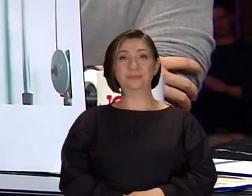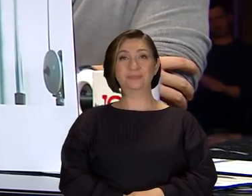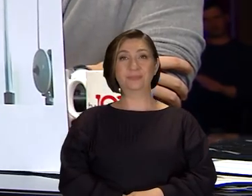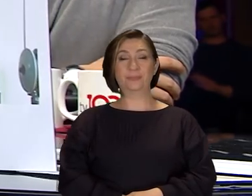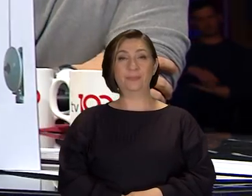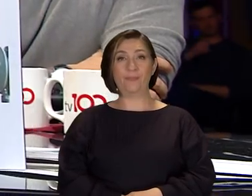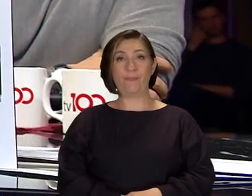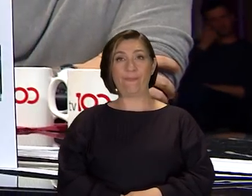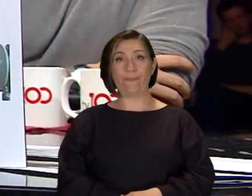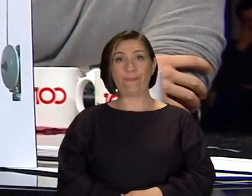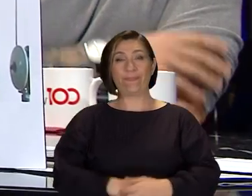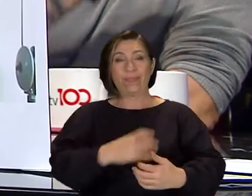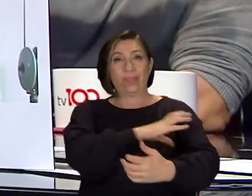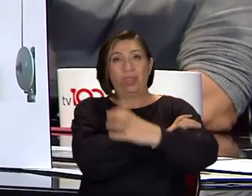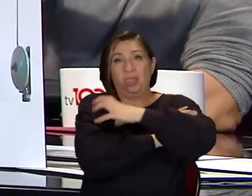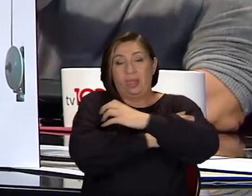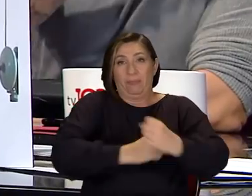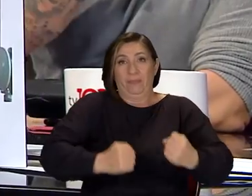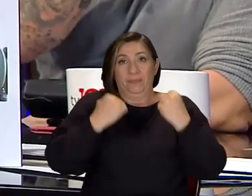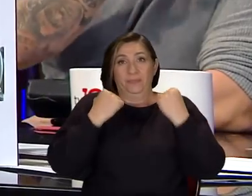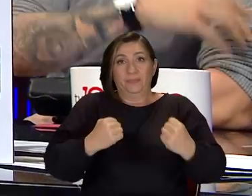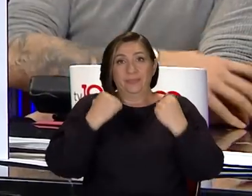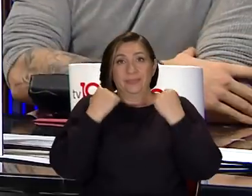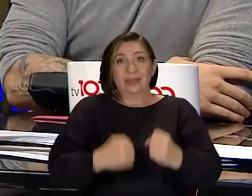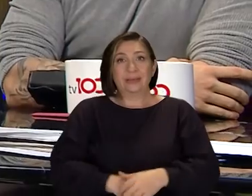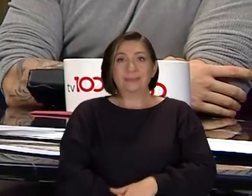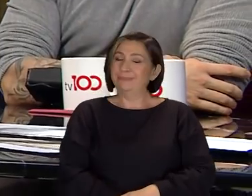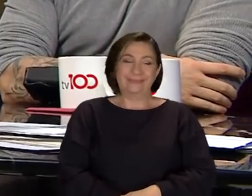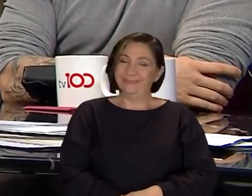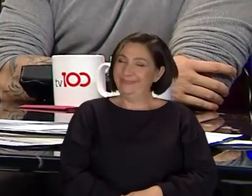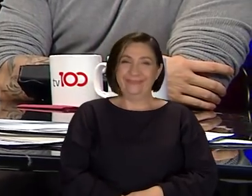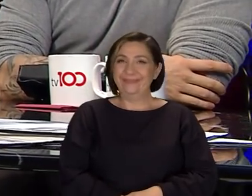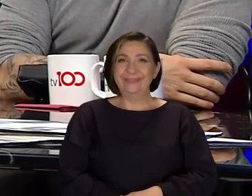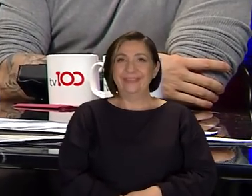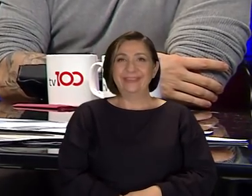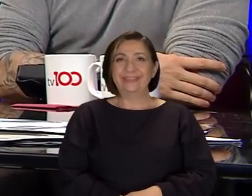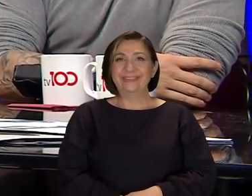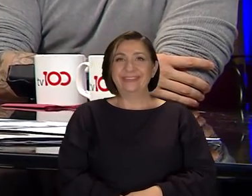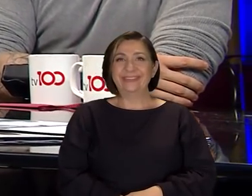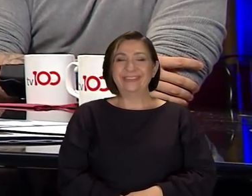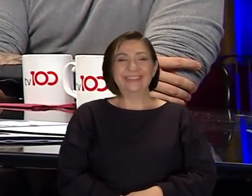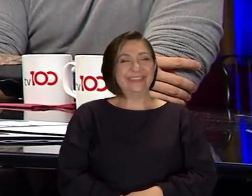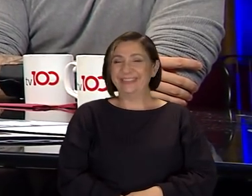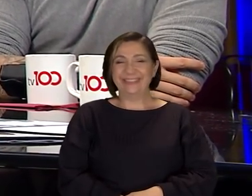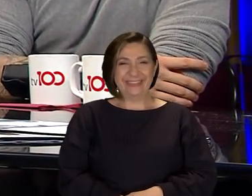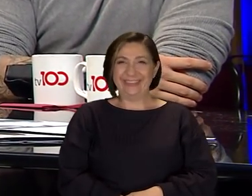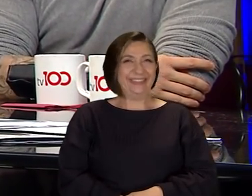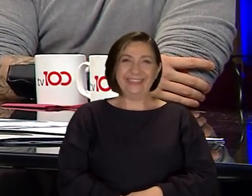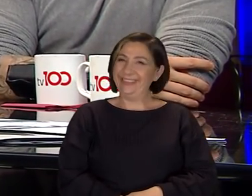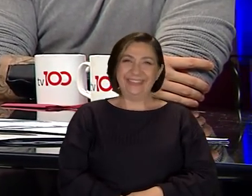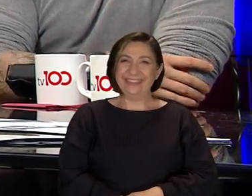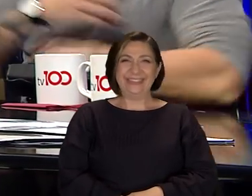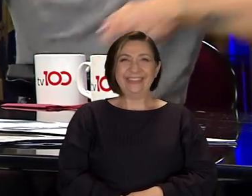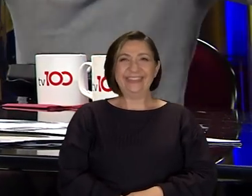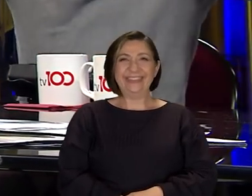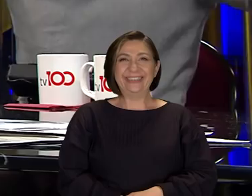şey. Kas yapan 10 ya, salata. Ya efendiyi de zor durumda bırakıyoruz. Çevirme yapan. Kas. Nestoşum hiç şey yapmaz. Kusura bakmayın.